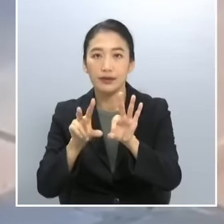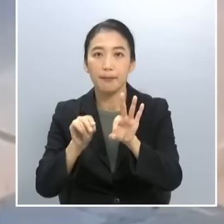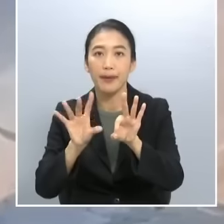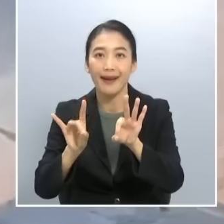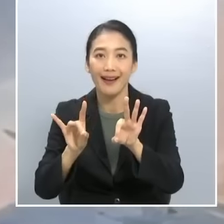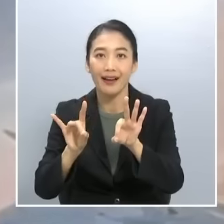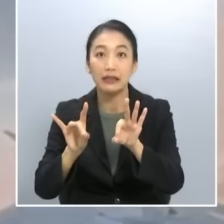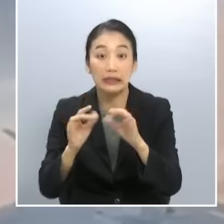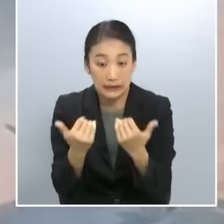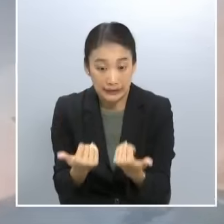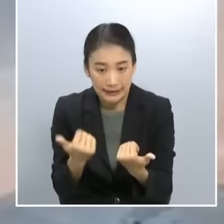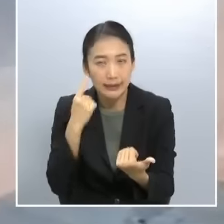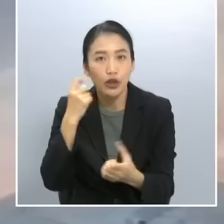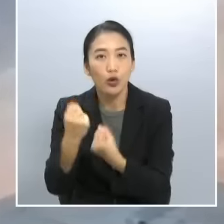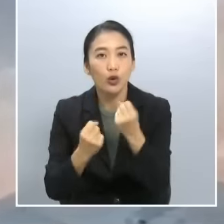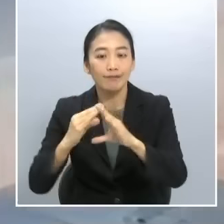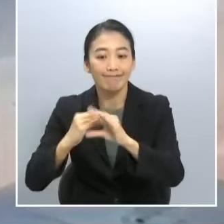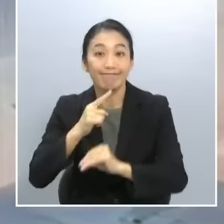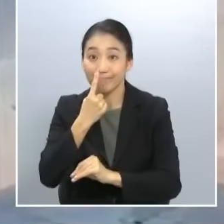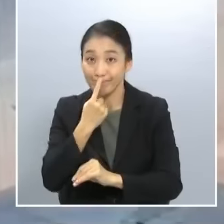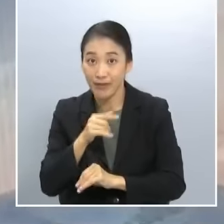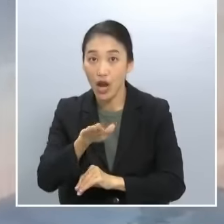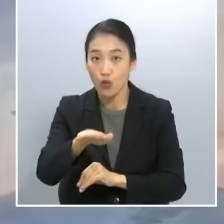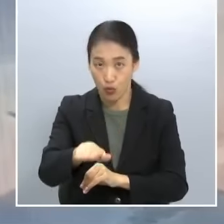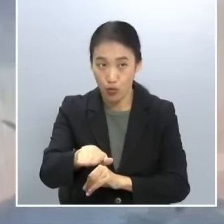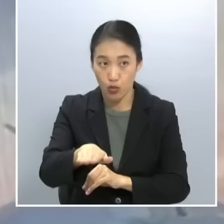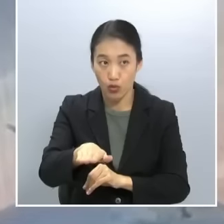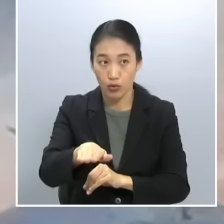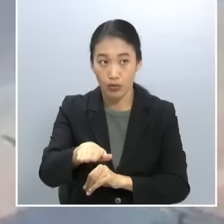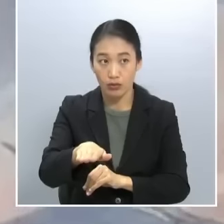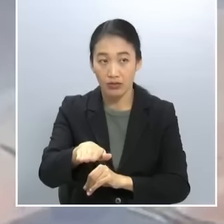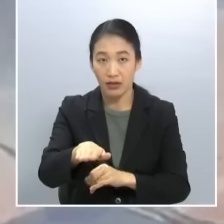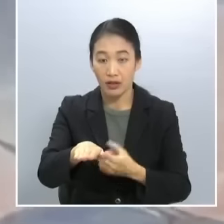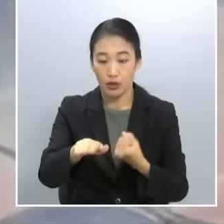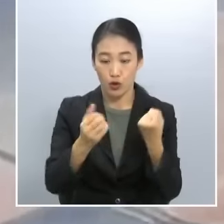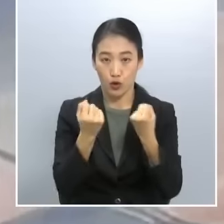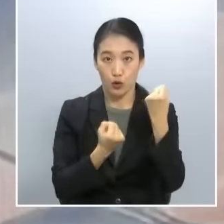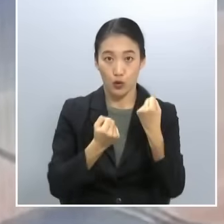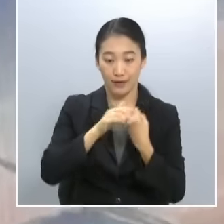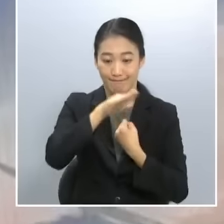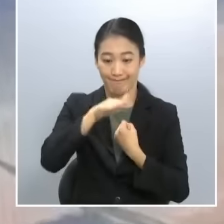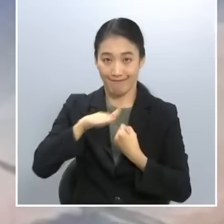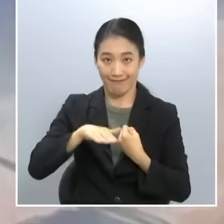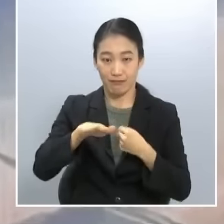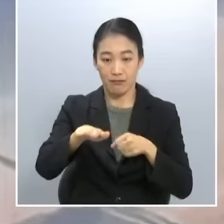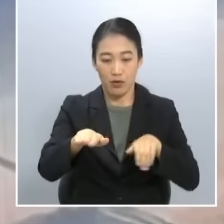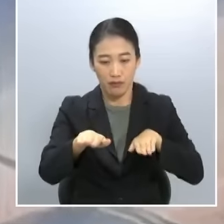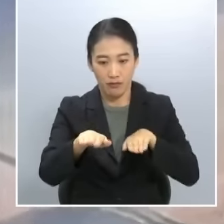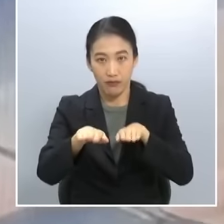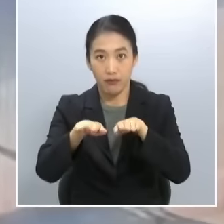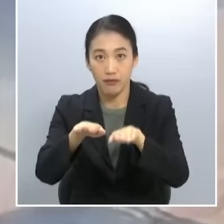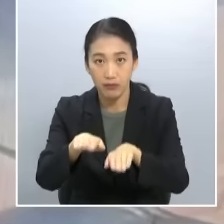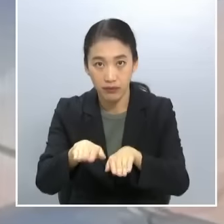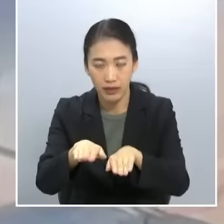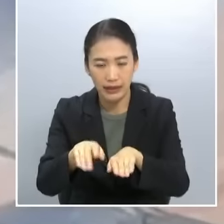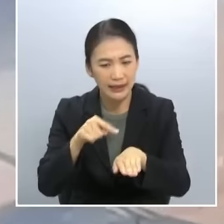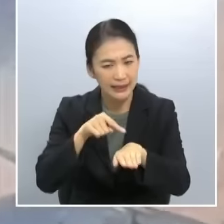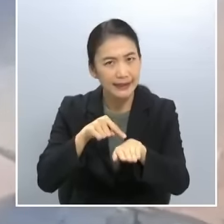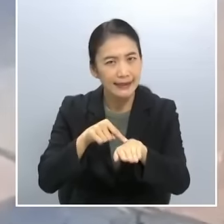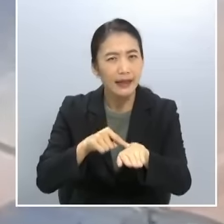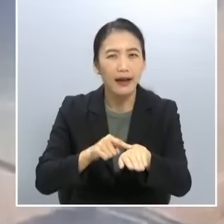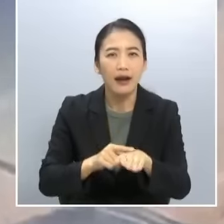ใกล้กับรถเก๋งสีแดงซึ่งมีข้อมูลบอกว่ารอบนี้นี่ออกไปที่อันนี้เที่ร้านขายอะไหล่ใช่